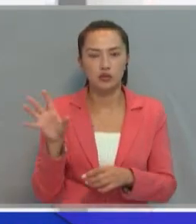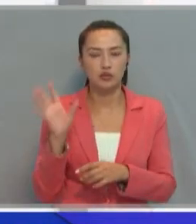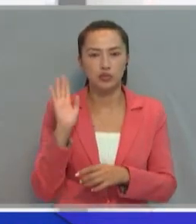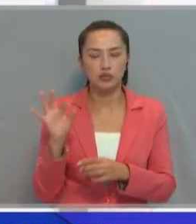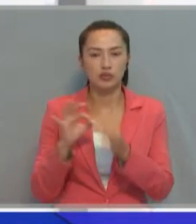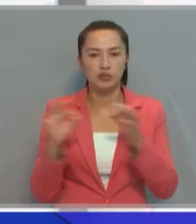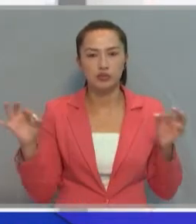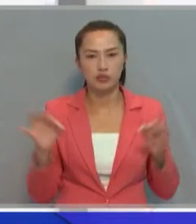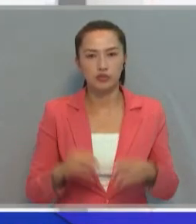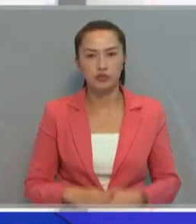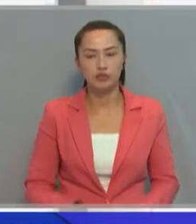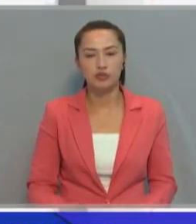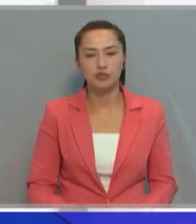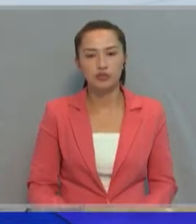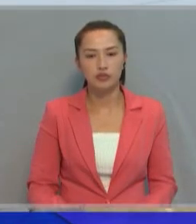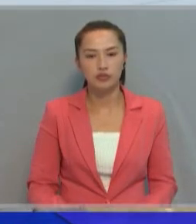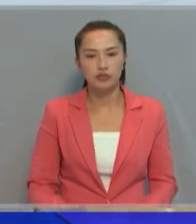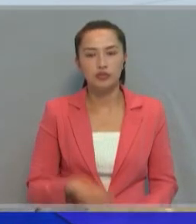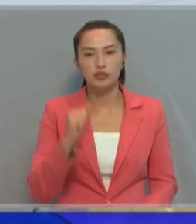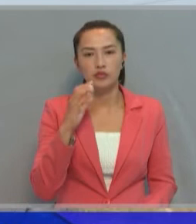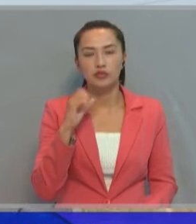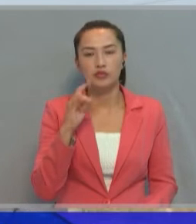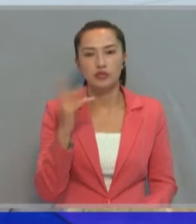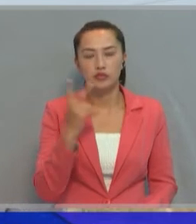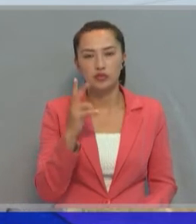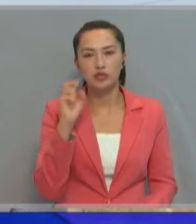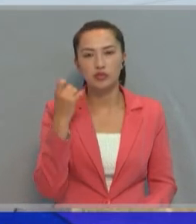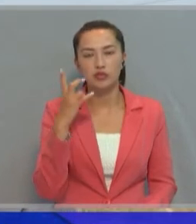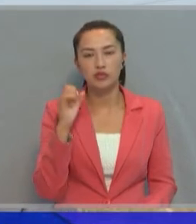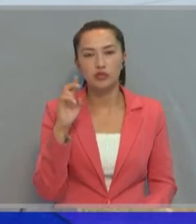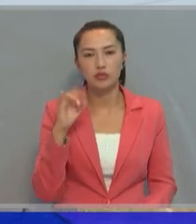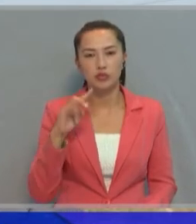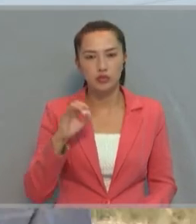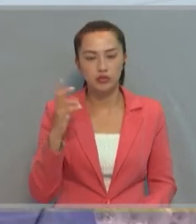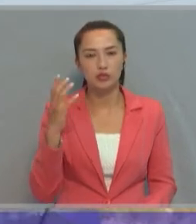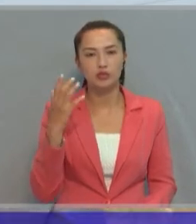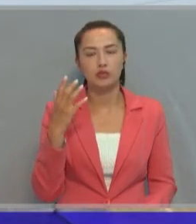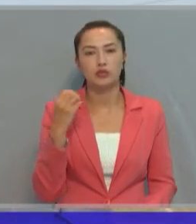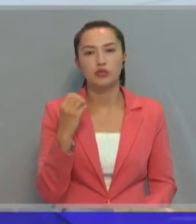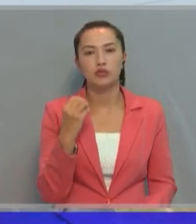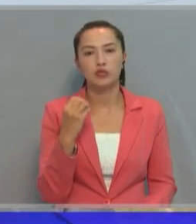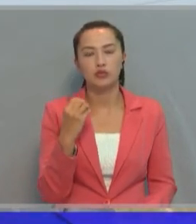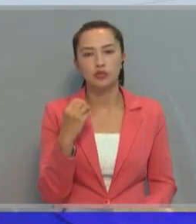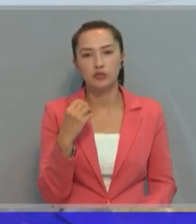болады. Қазіргі таңда Асар-2, Қайнарбұлақ, Солтүстік Саяжай,